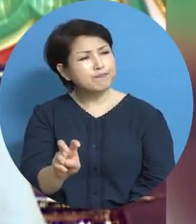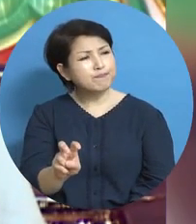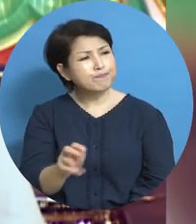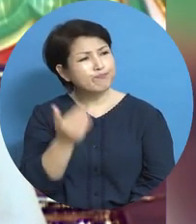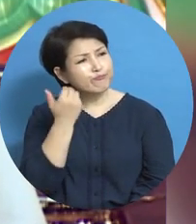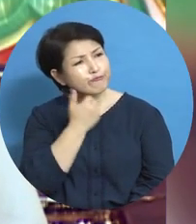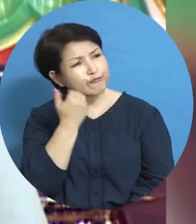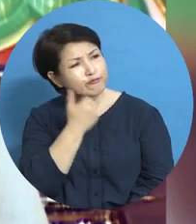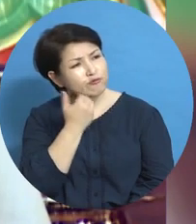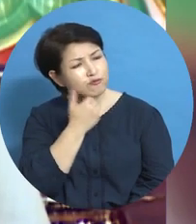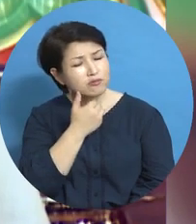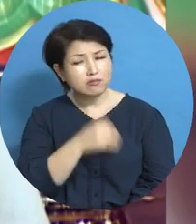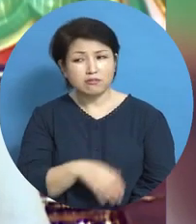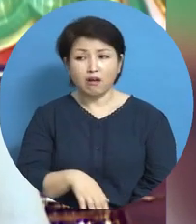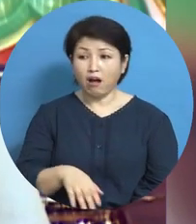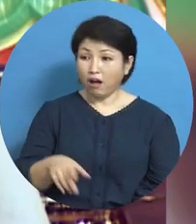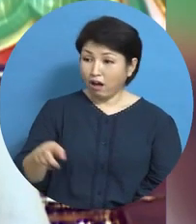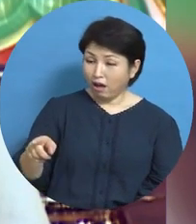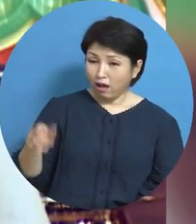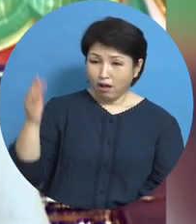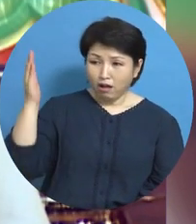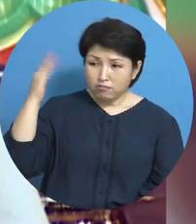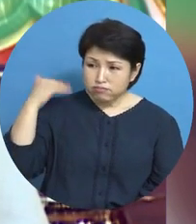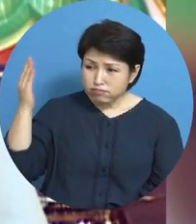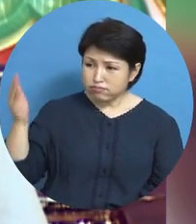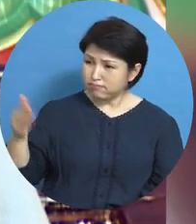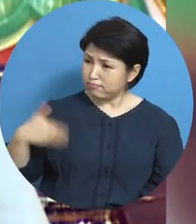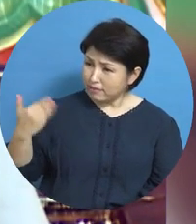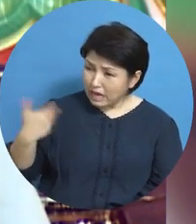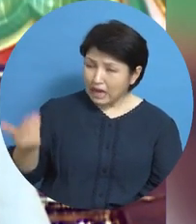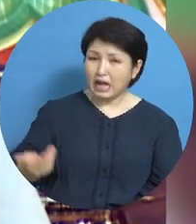그러니까 친구가 아니 너는 부처님도 모른단 말이야?